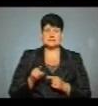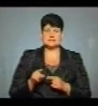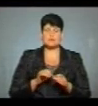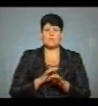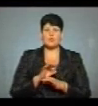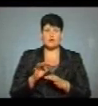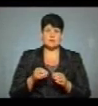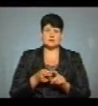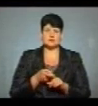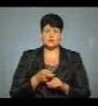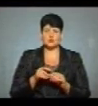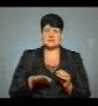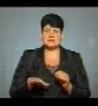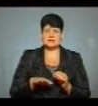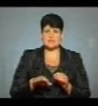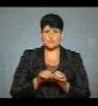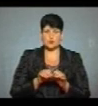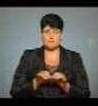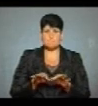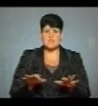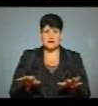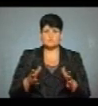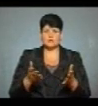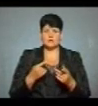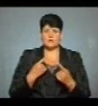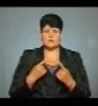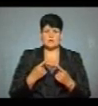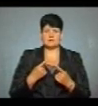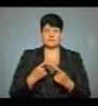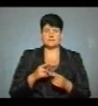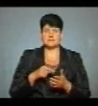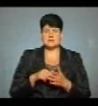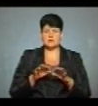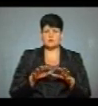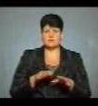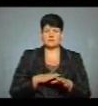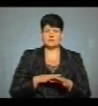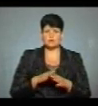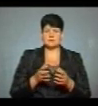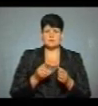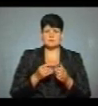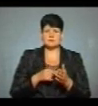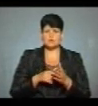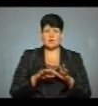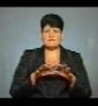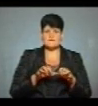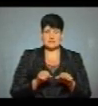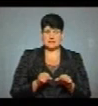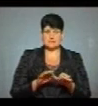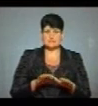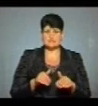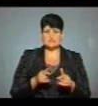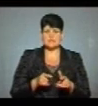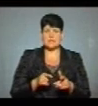Проєкт, який стосується ділянок мереж, про який говорив міський голова, він виконується за підтримки міської влади в вигляді надання